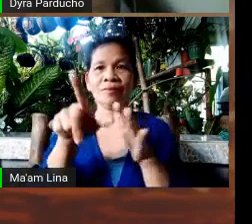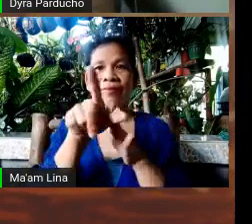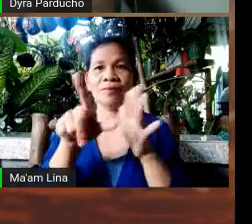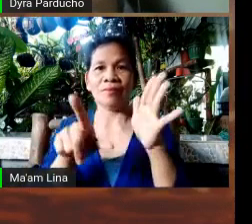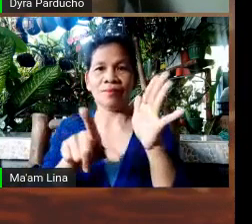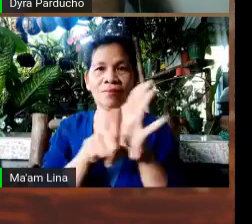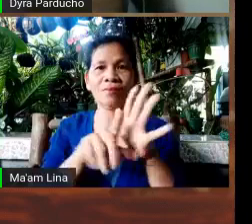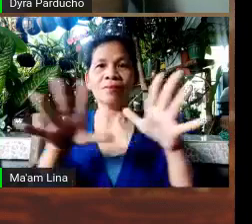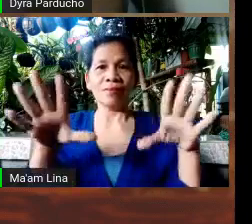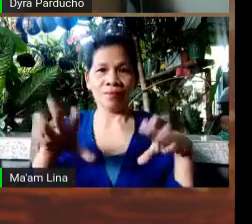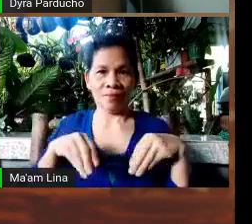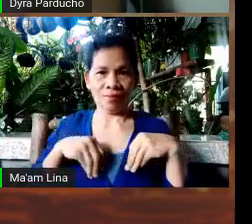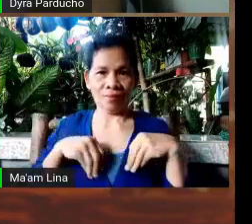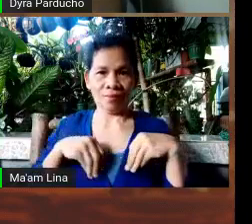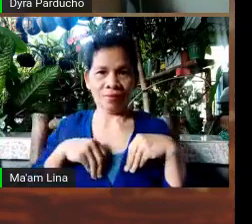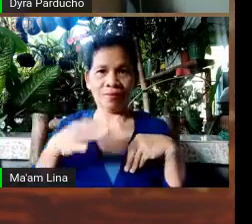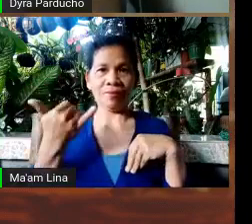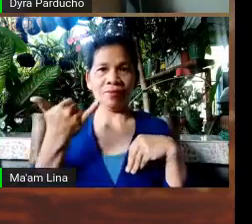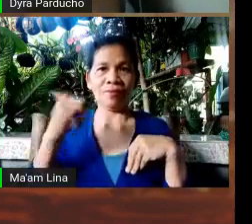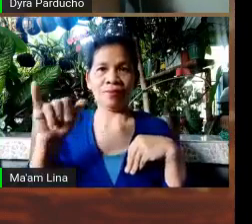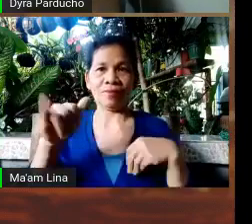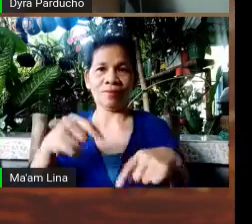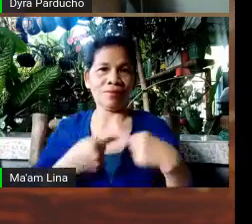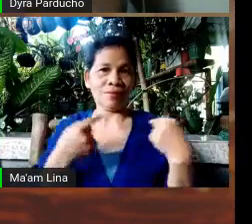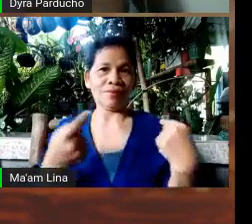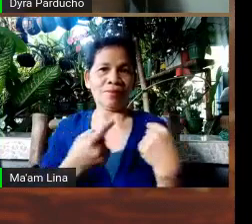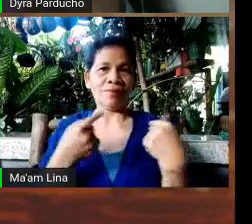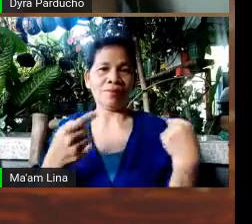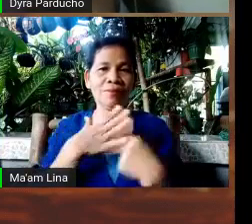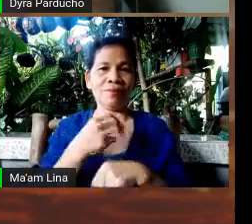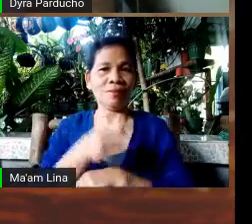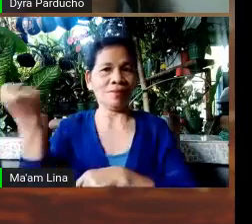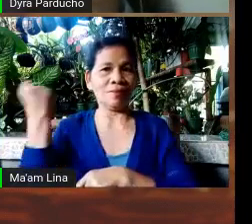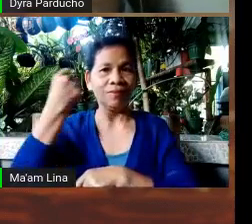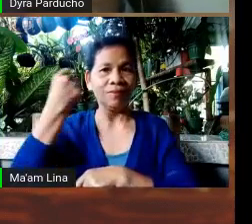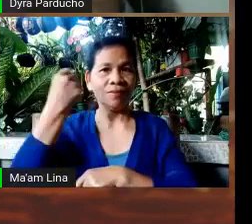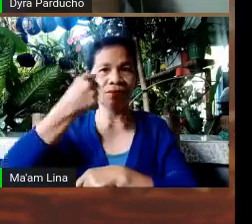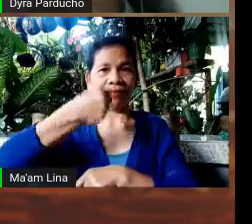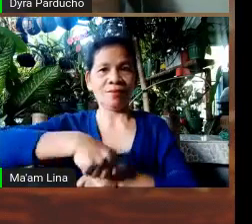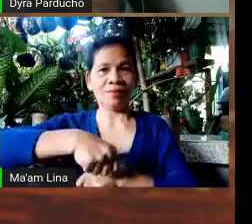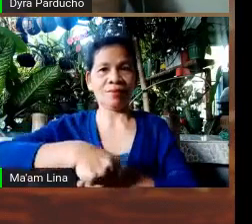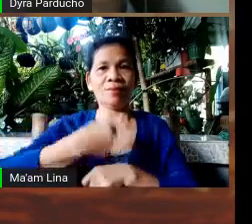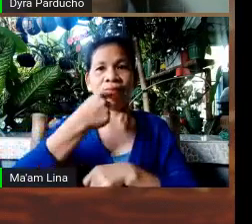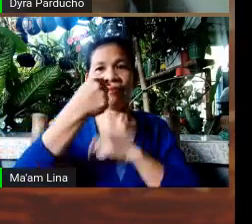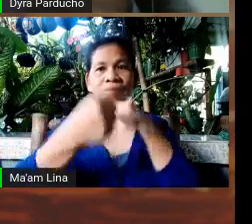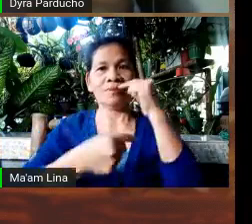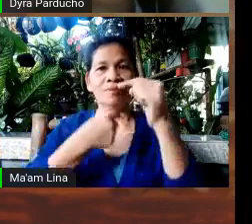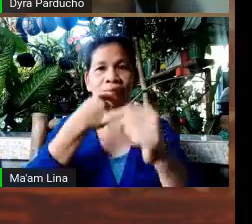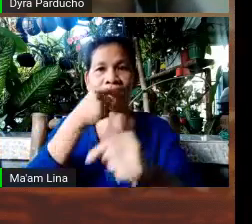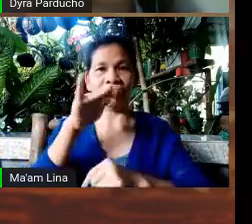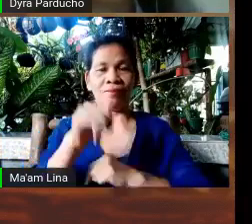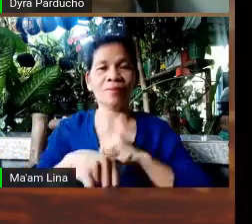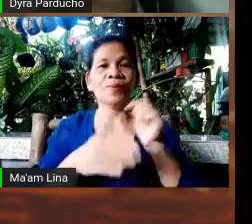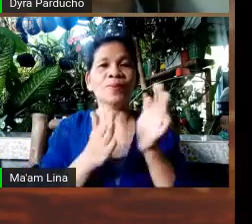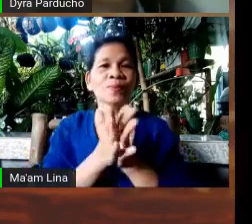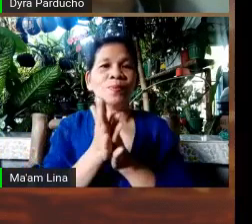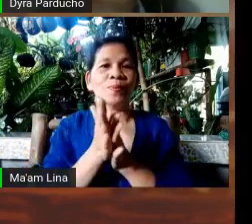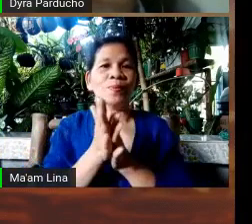ng kautusan, inamin ang kanila mga pagkakasala at paglabag at inihayag ang